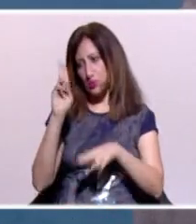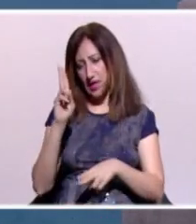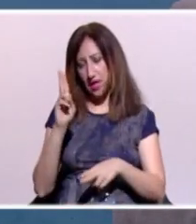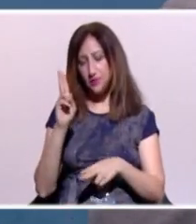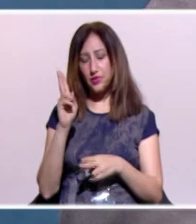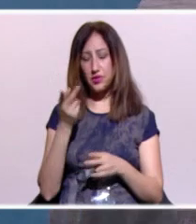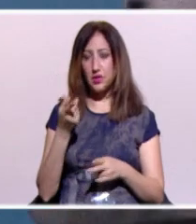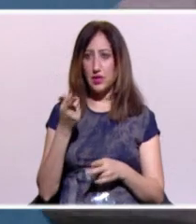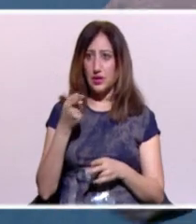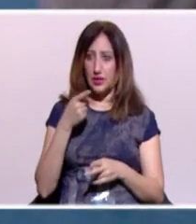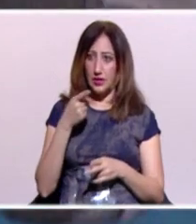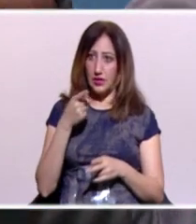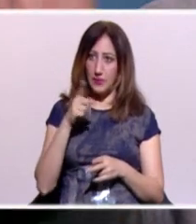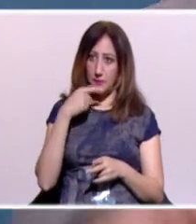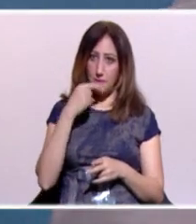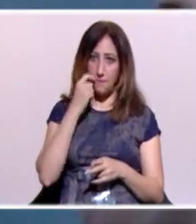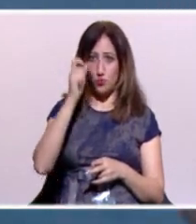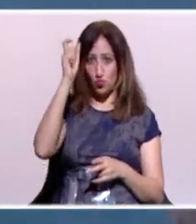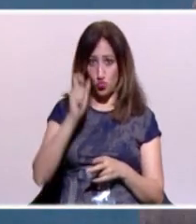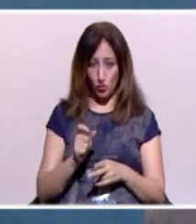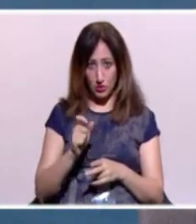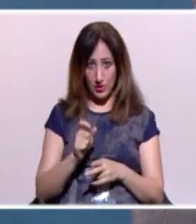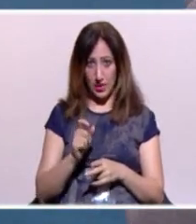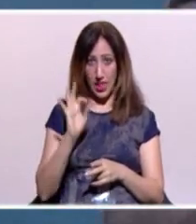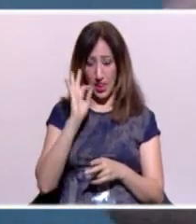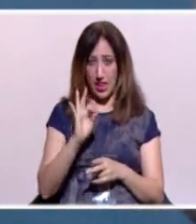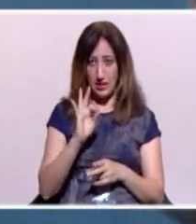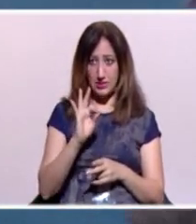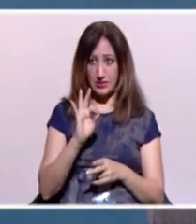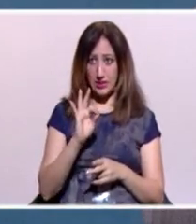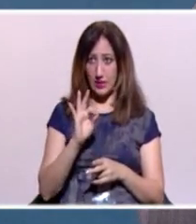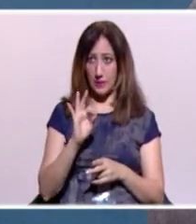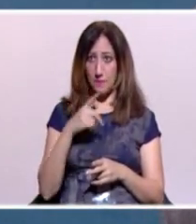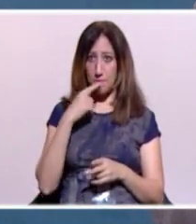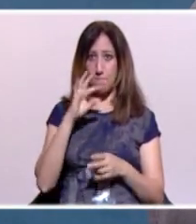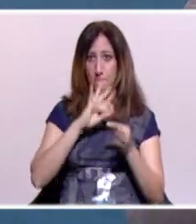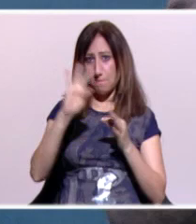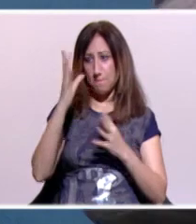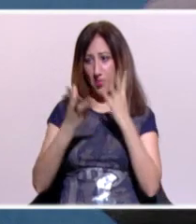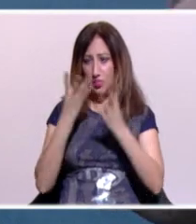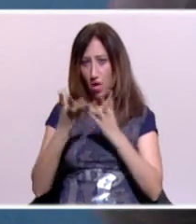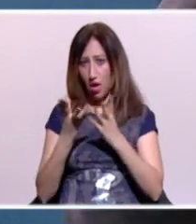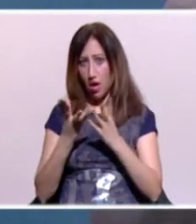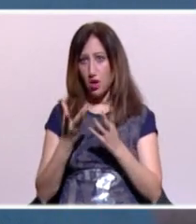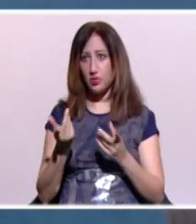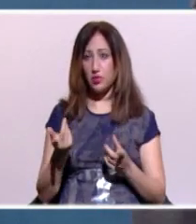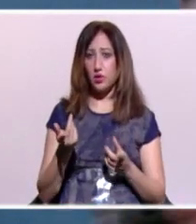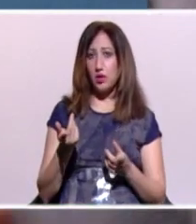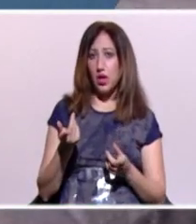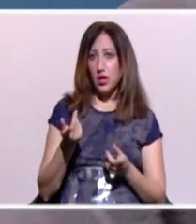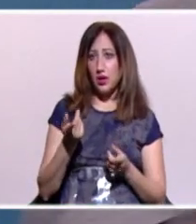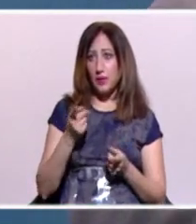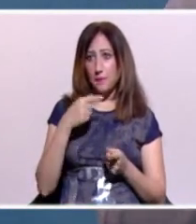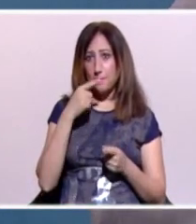وبعدين الاستبيان لازم تبقى انت شخص واصل قوي، فلازم توصل تبقى الناجون من النار، جماعة الناجون، يعني حد نجا، ويعني